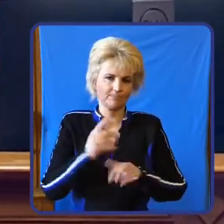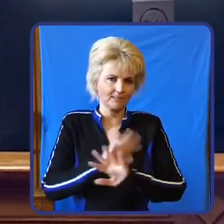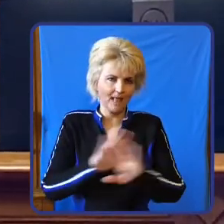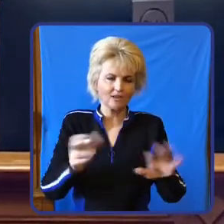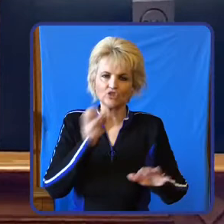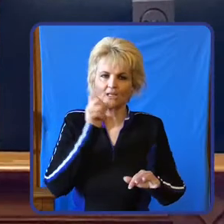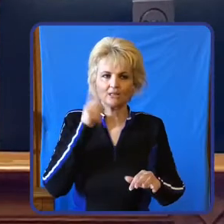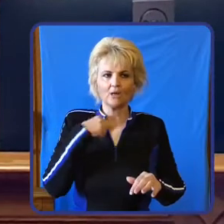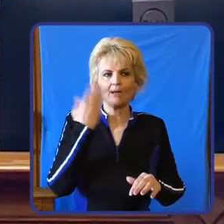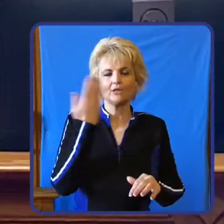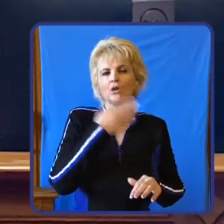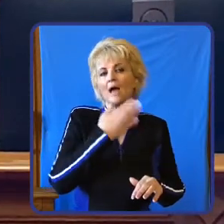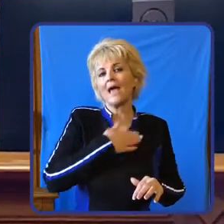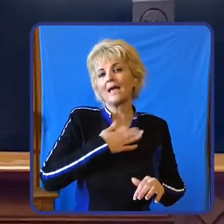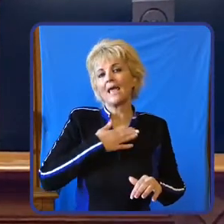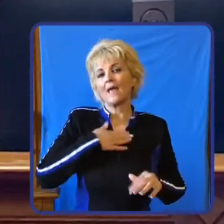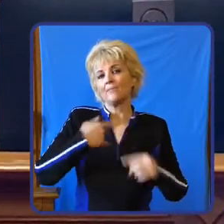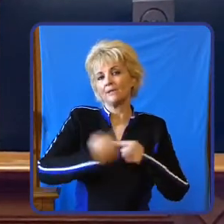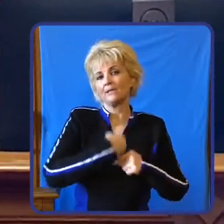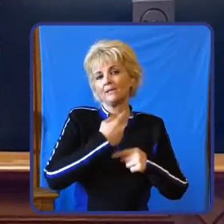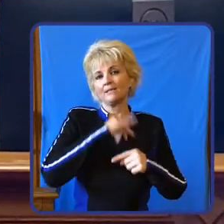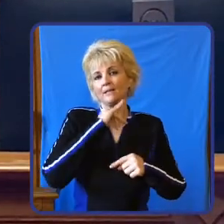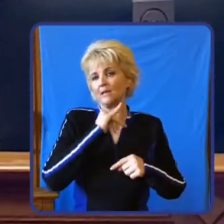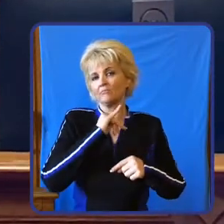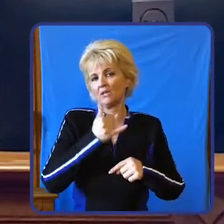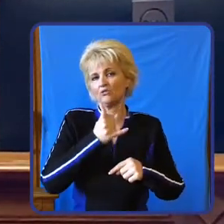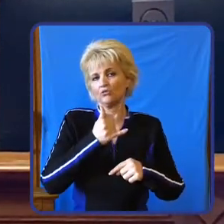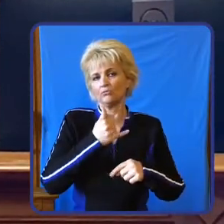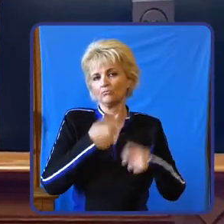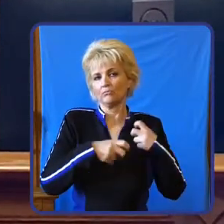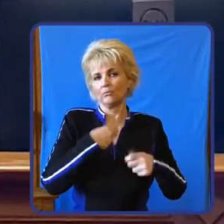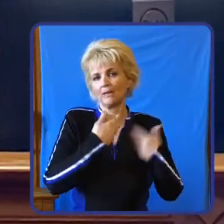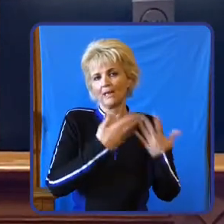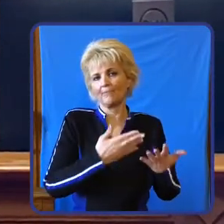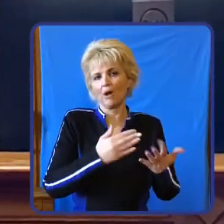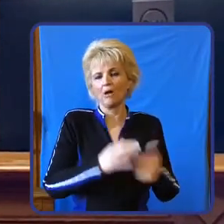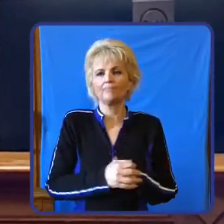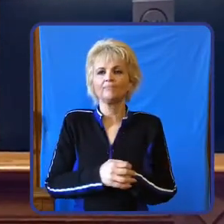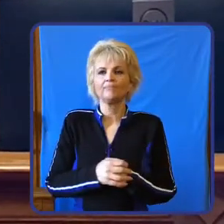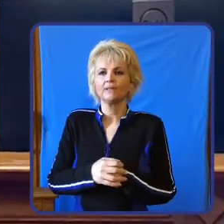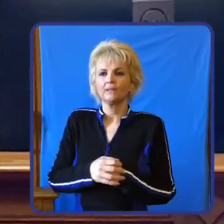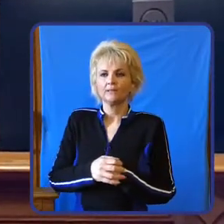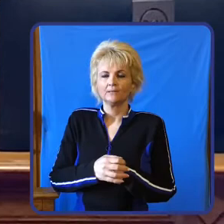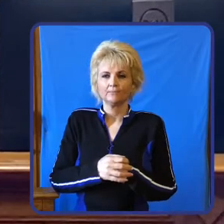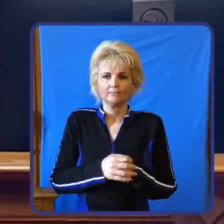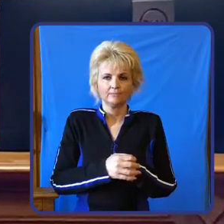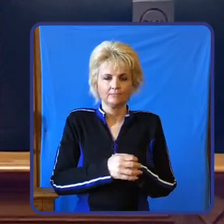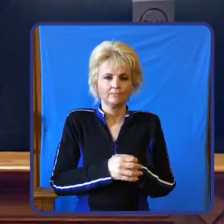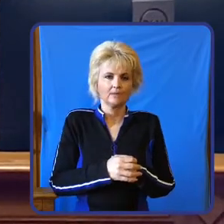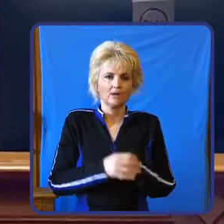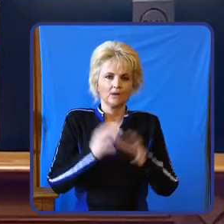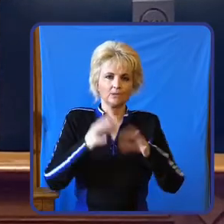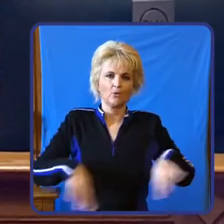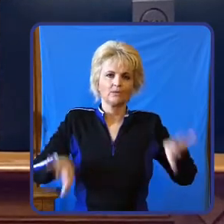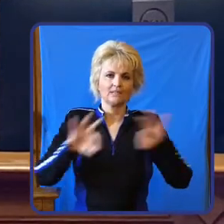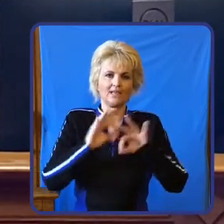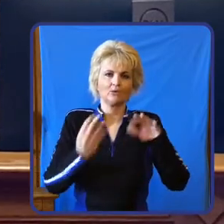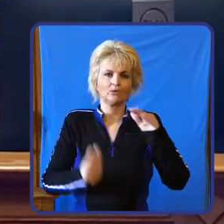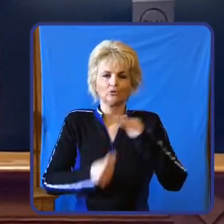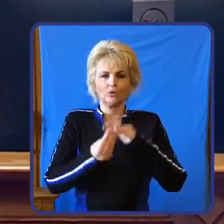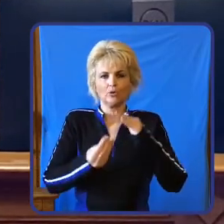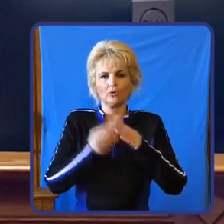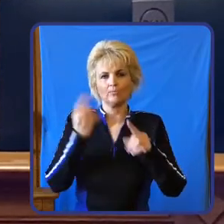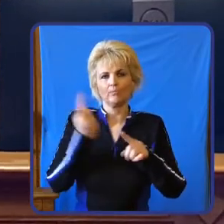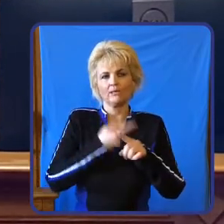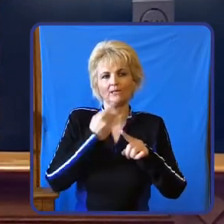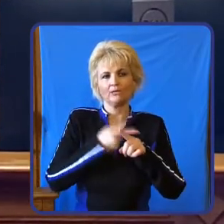Cseri Tamás, hogyha engem kritizál semmi bántódást, és próbálja meg a korrupt országos politikusokkal ugyanezt megtenni, azt majd megnézzük, hogy